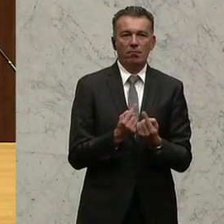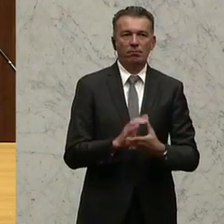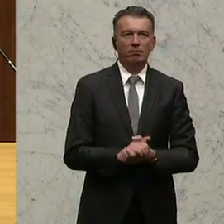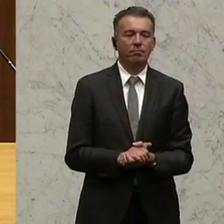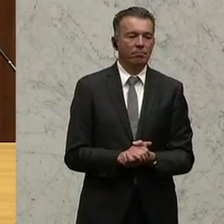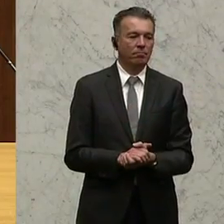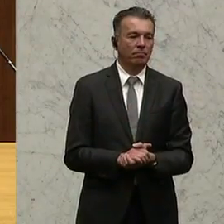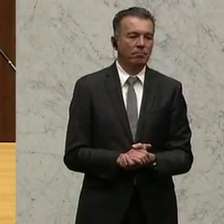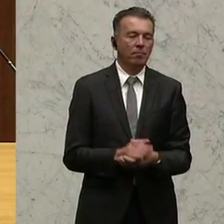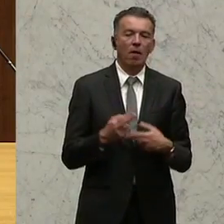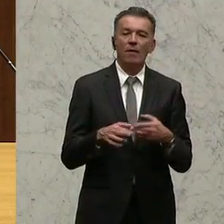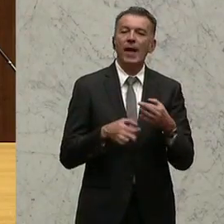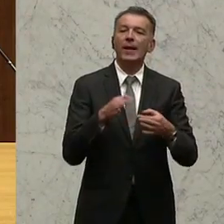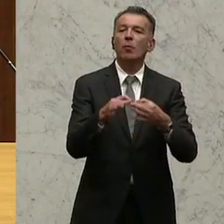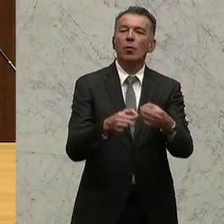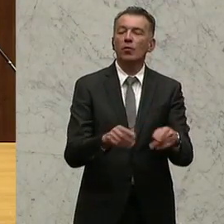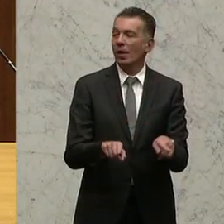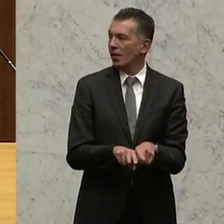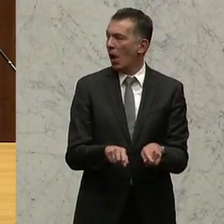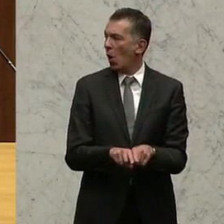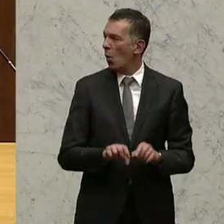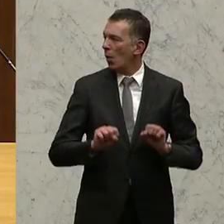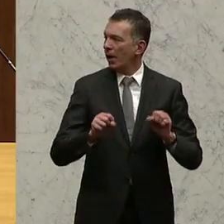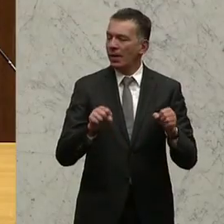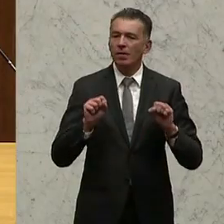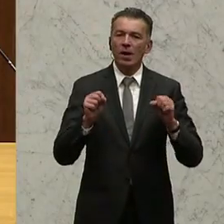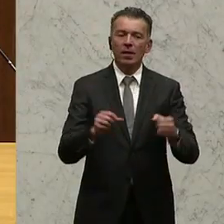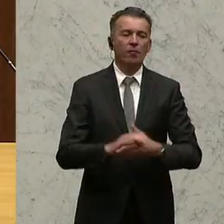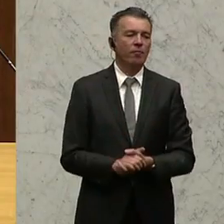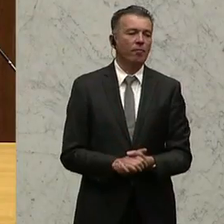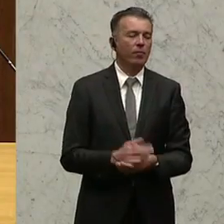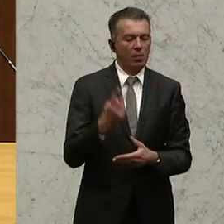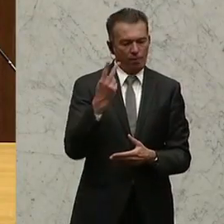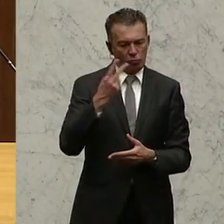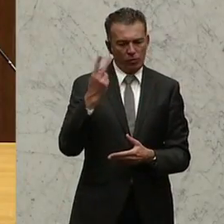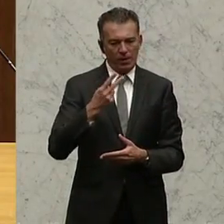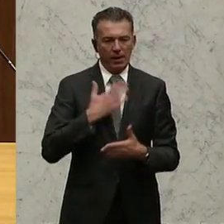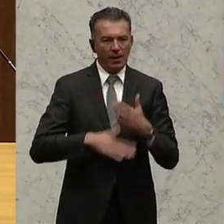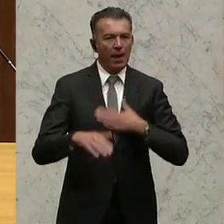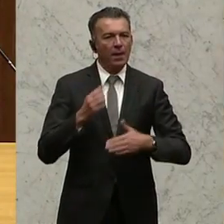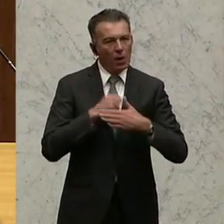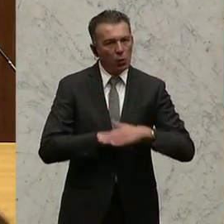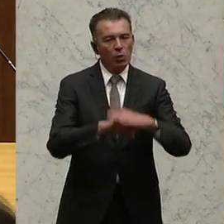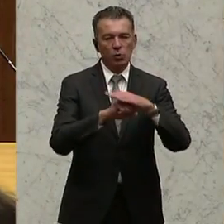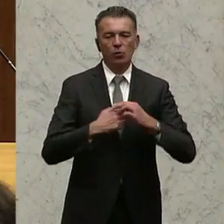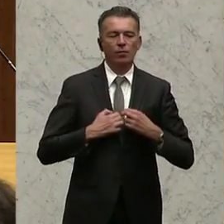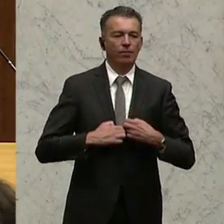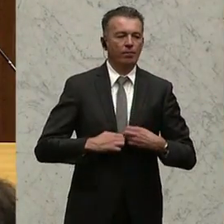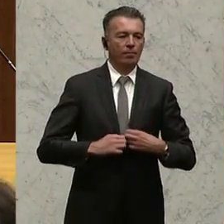jedenfalls den weiteren Prozess und auch diese Initiativen selbstverständlich gerne unterstützen.